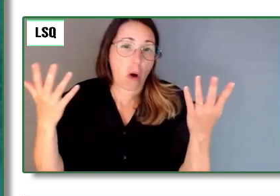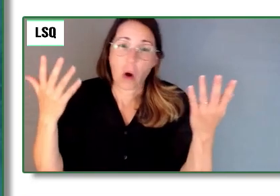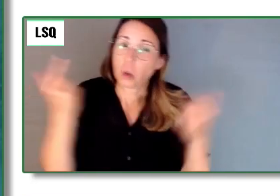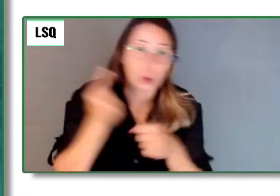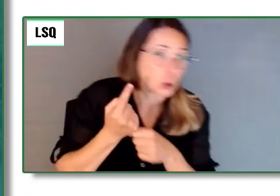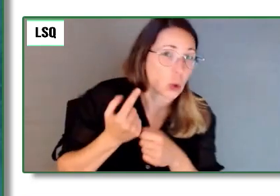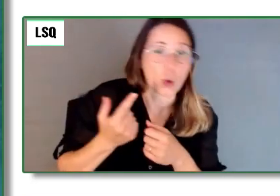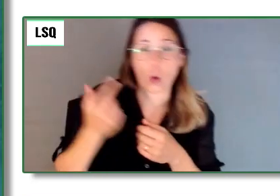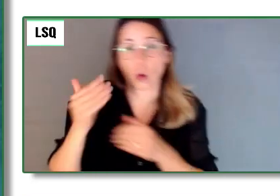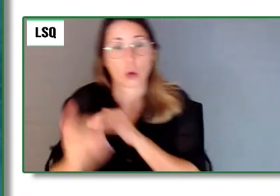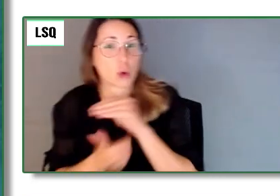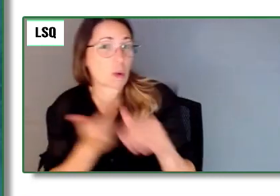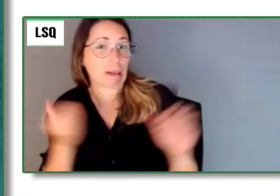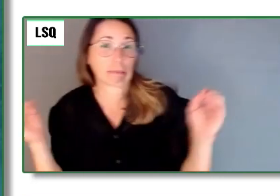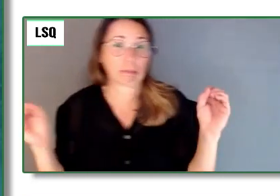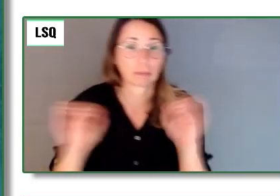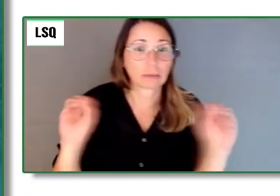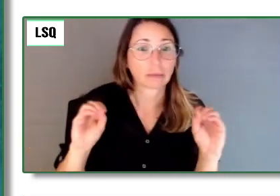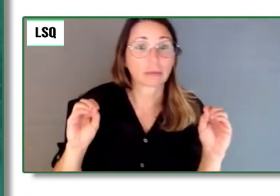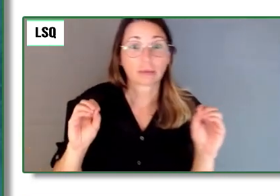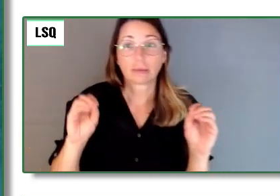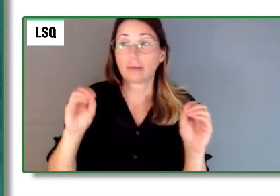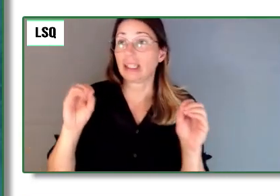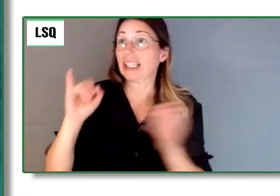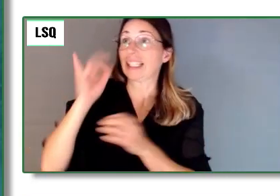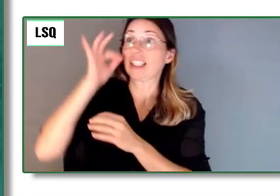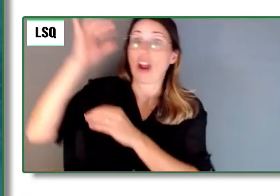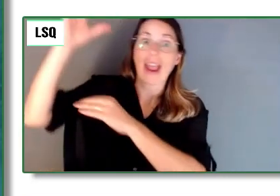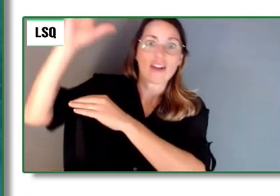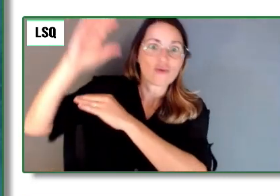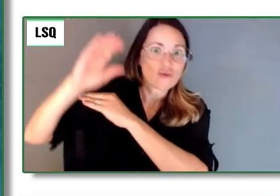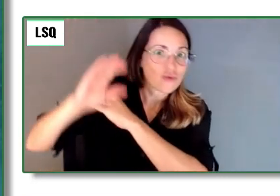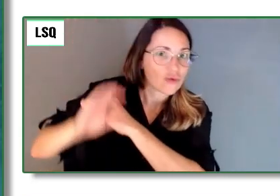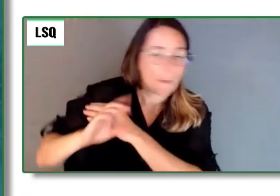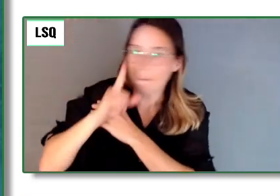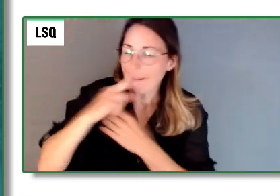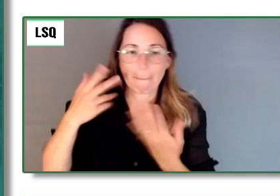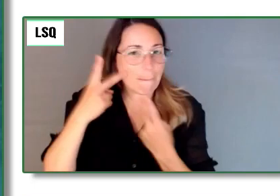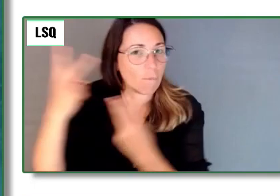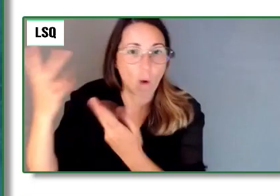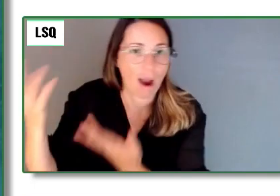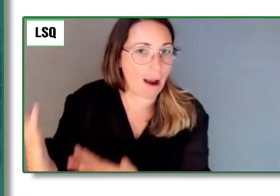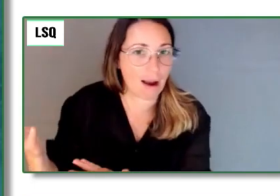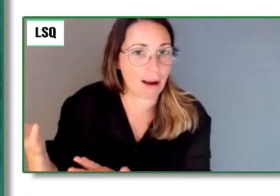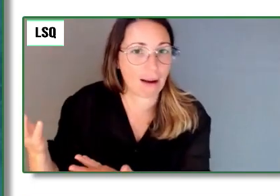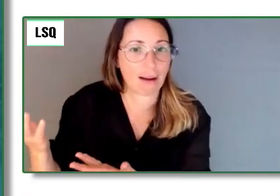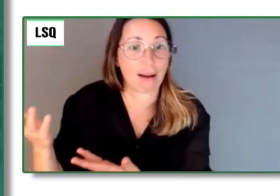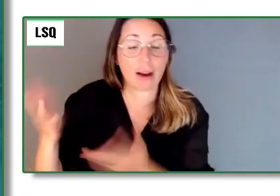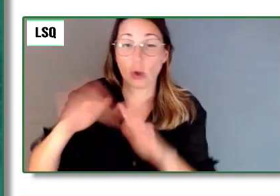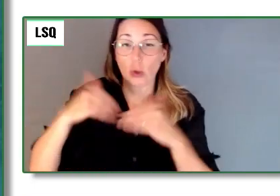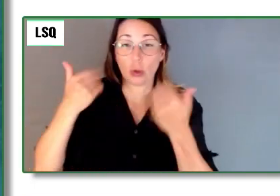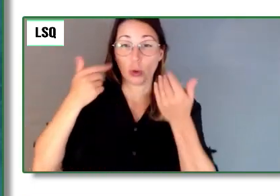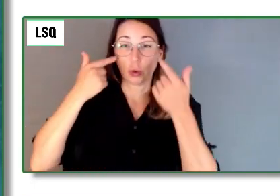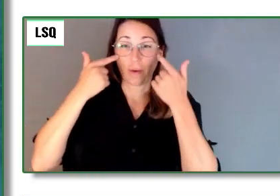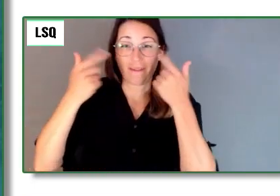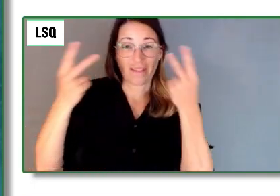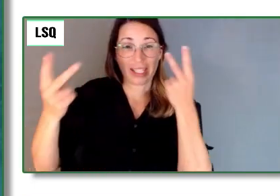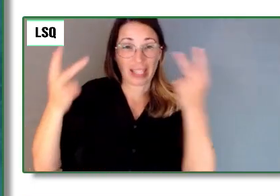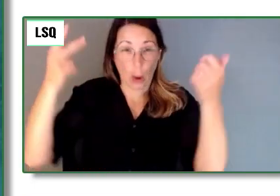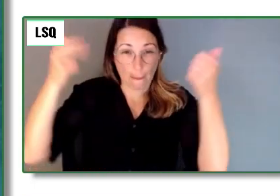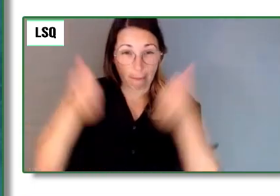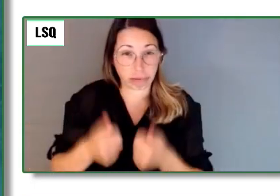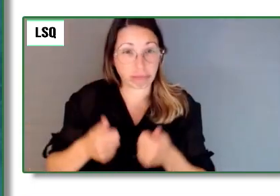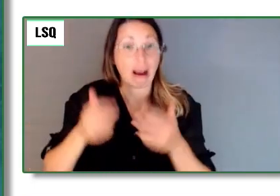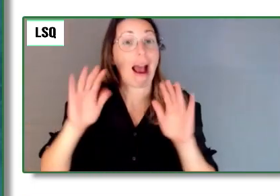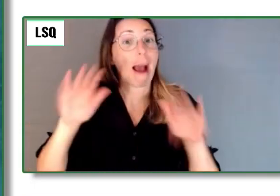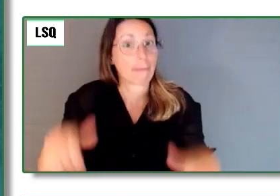Et toute cette perte de vision m'a amené à une autre période de ma vie. Il y avait des questions de santé mentale. J'ai